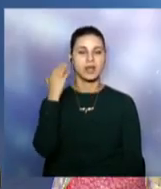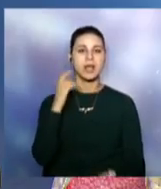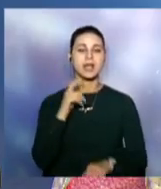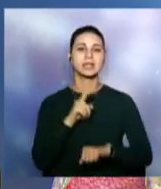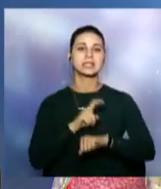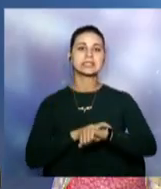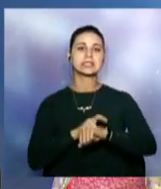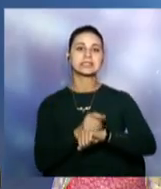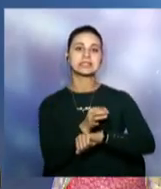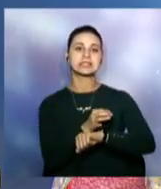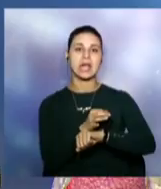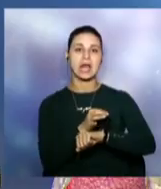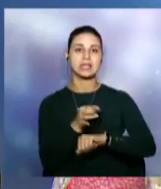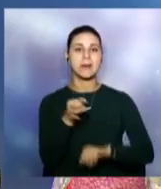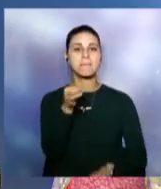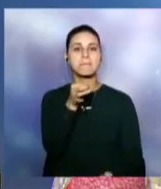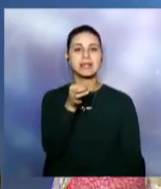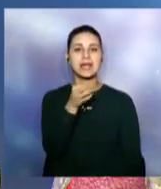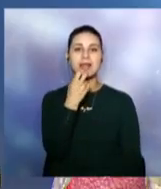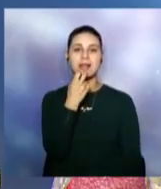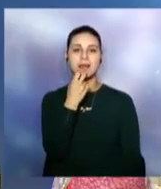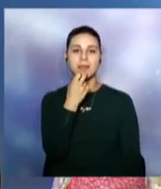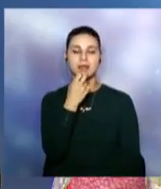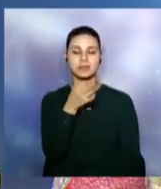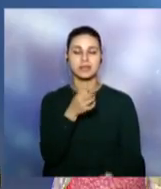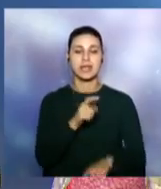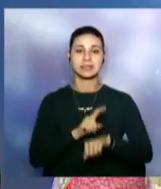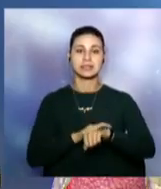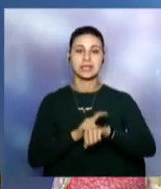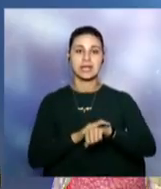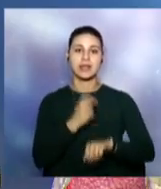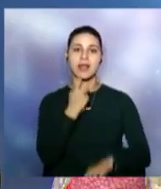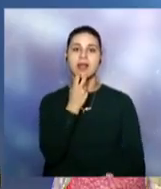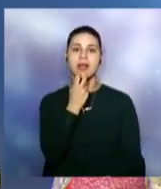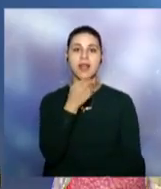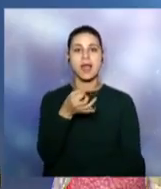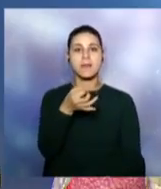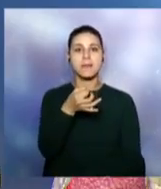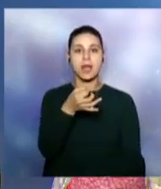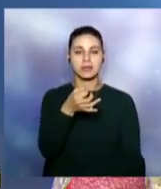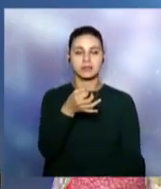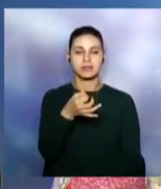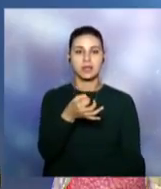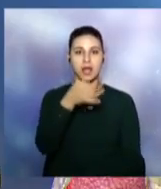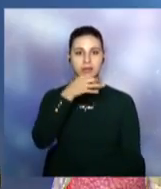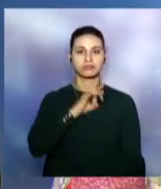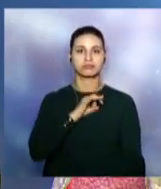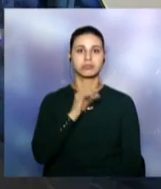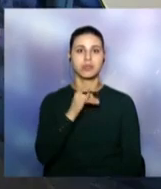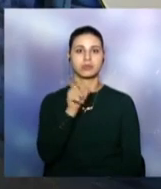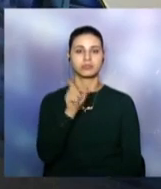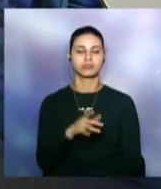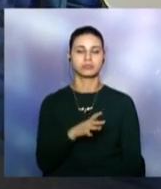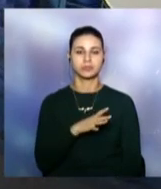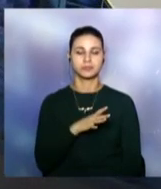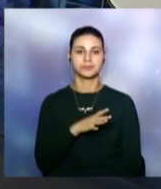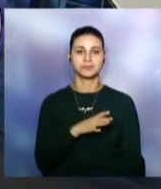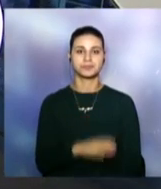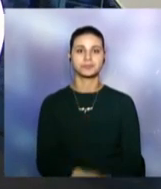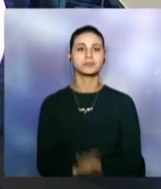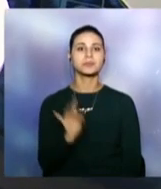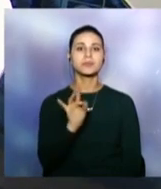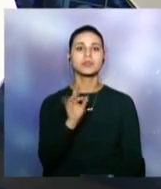ბატარეა. ანუ საათის ელემენტი, კვებავი ელემენტი,